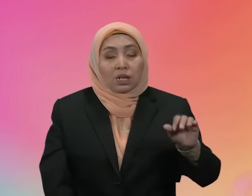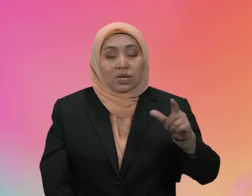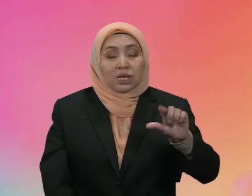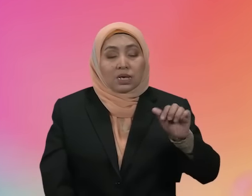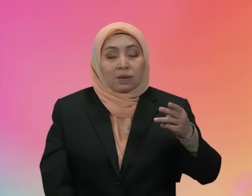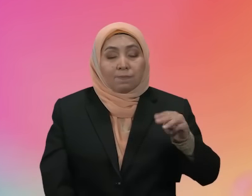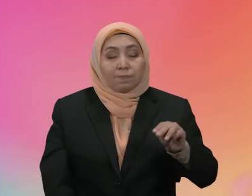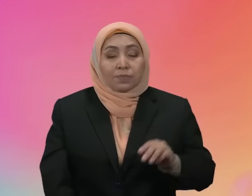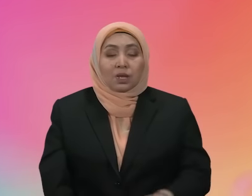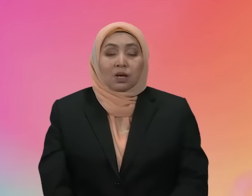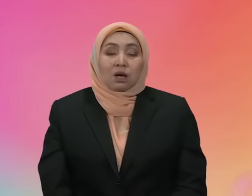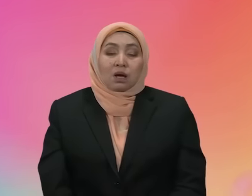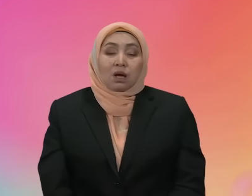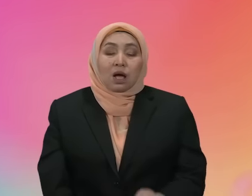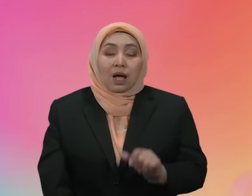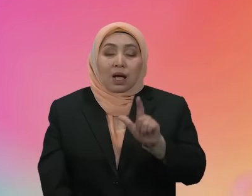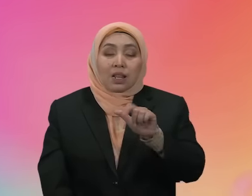بأموالهم. Silakan.